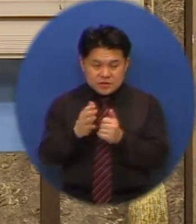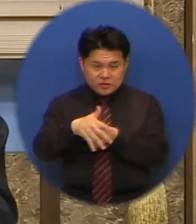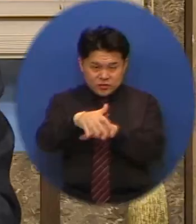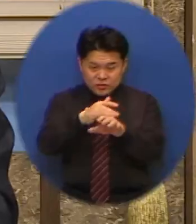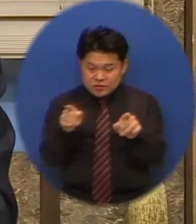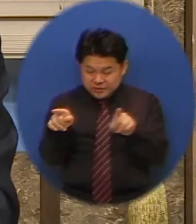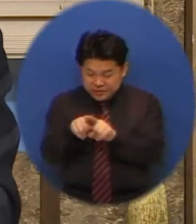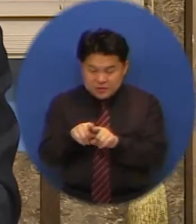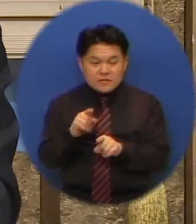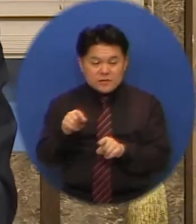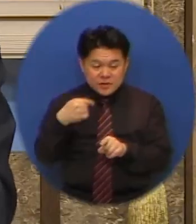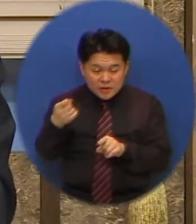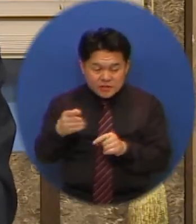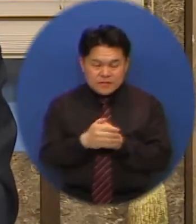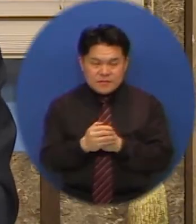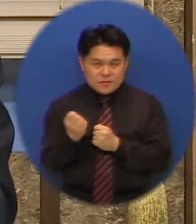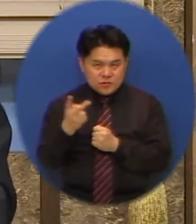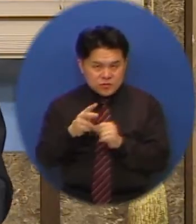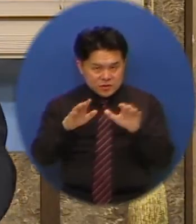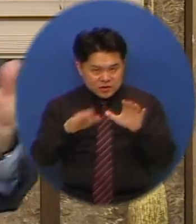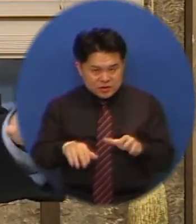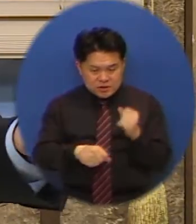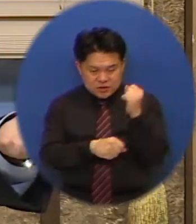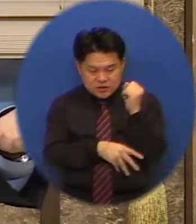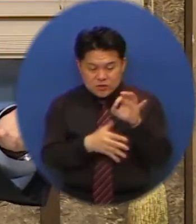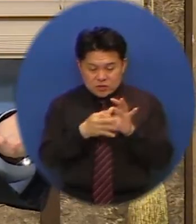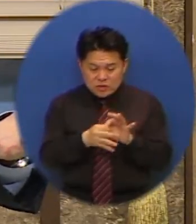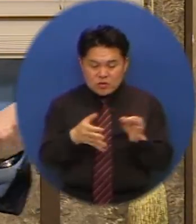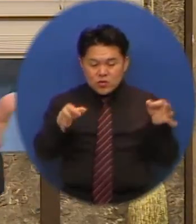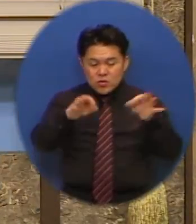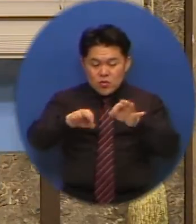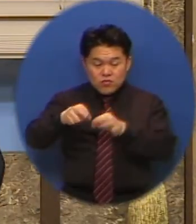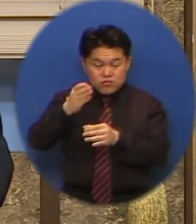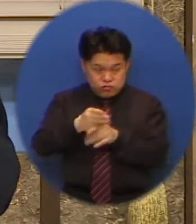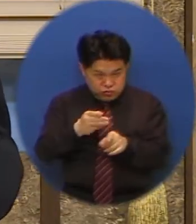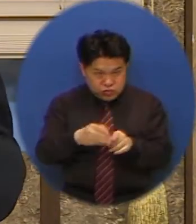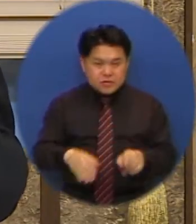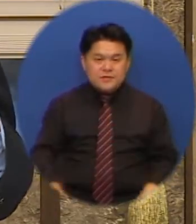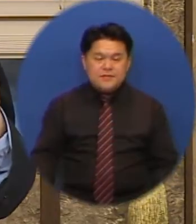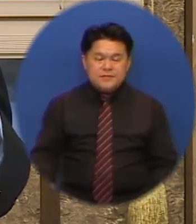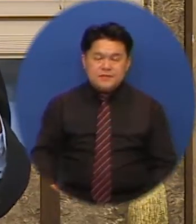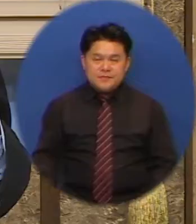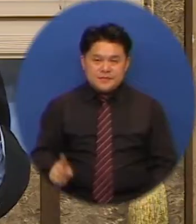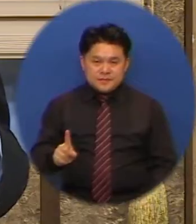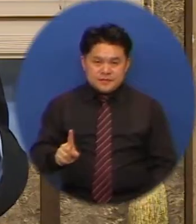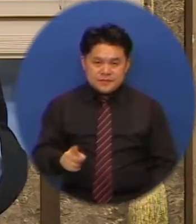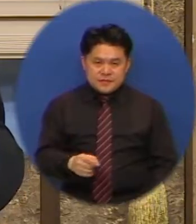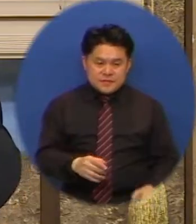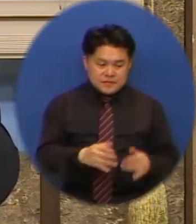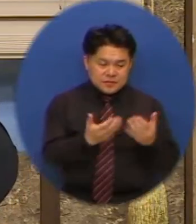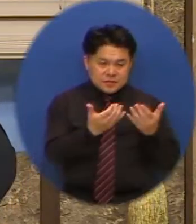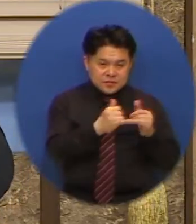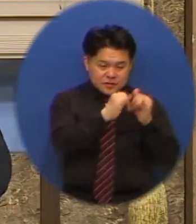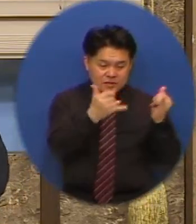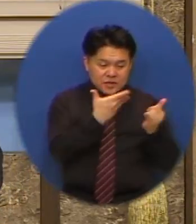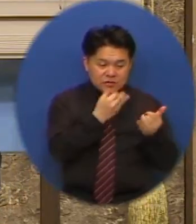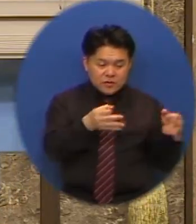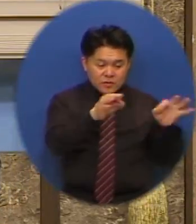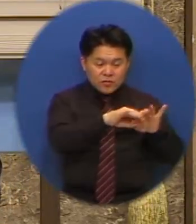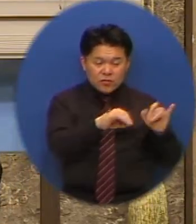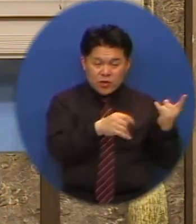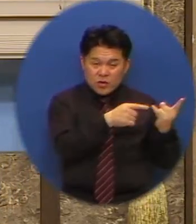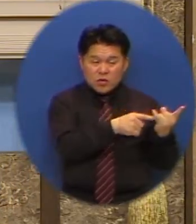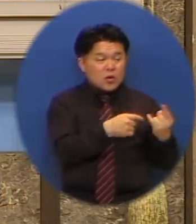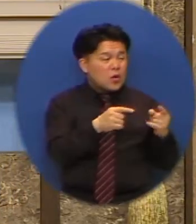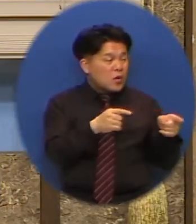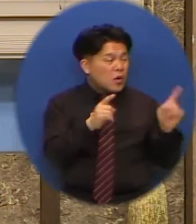되고 지금 또 기초 단위에서도 지금 모금을 하고 있어요. 예. 그래서 이제 그거 이제 공동 모금에도 이제 이거 어떻게 이제 역할을